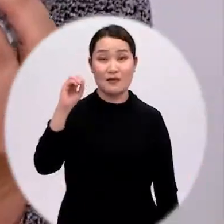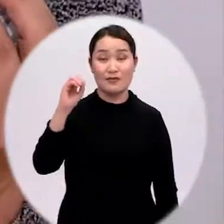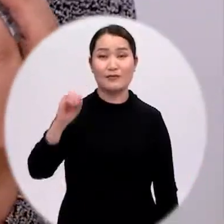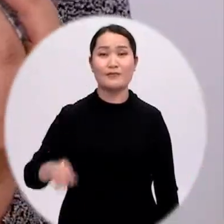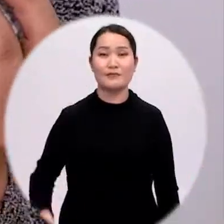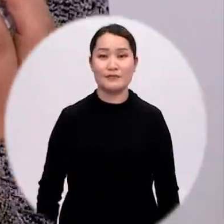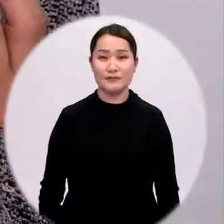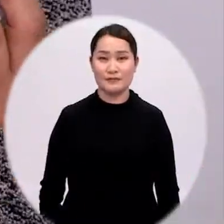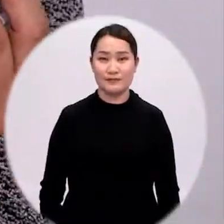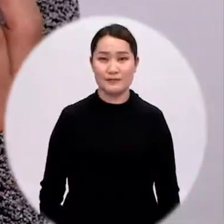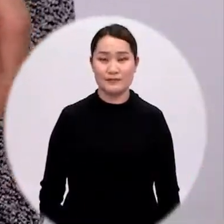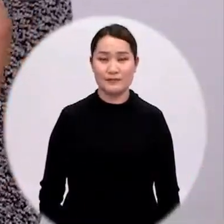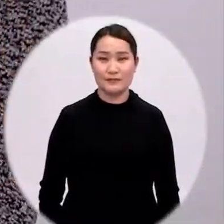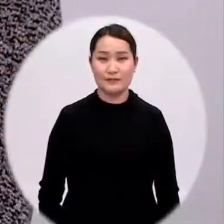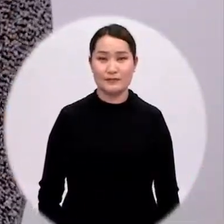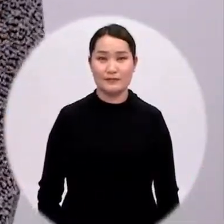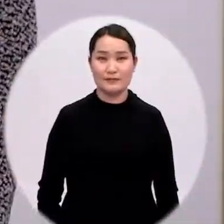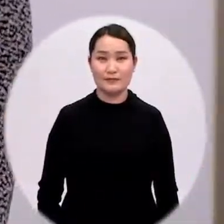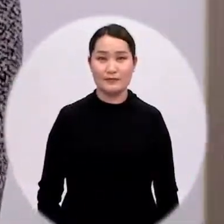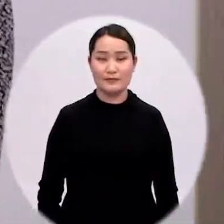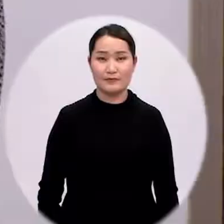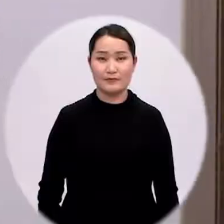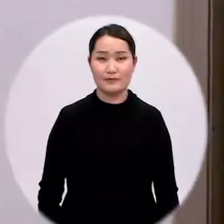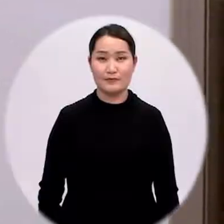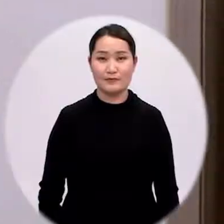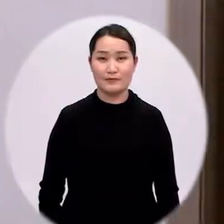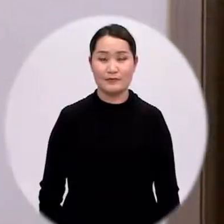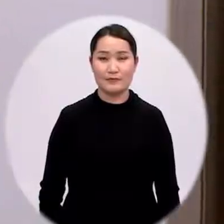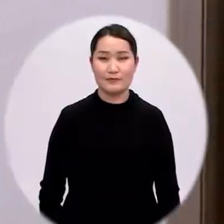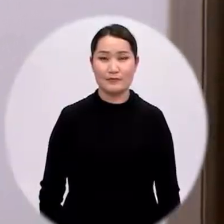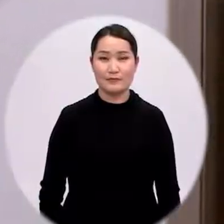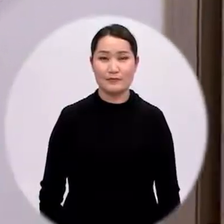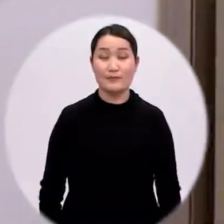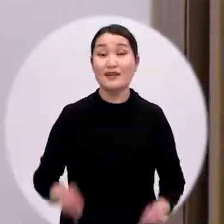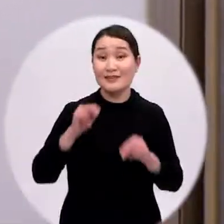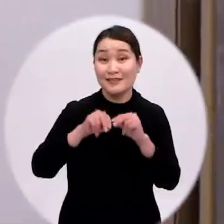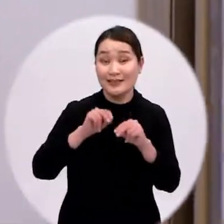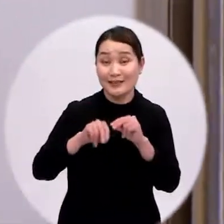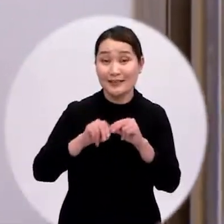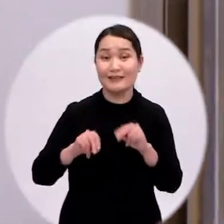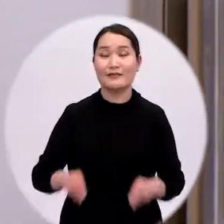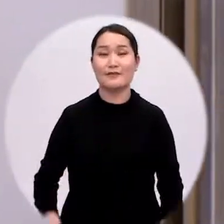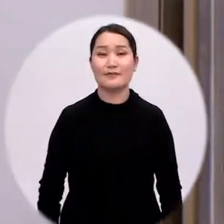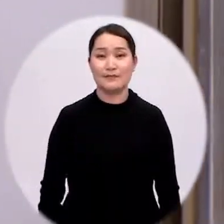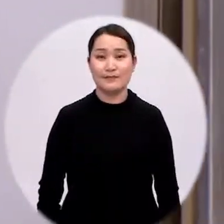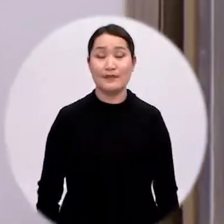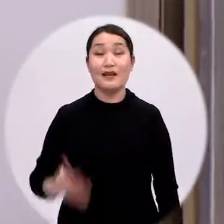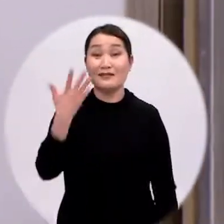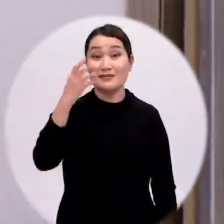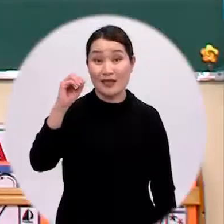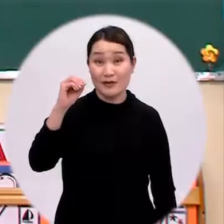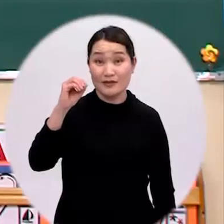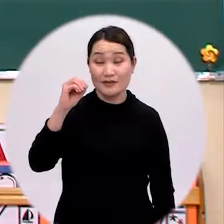50. За тийм ээ, сая бид нэр 50 төгрөгийг олсон байна. За одоо цөмөрөө шалгаж үзье. 50